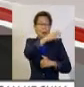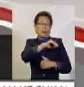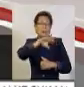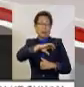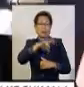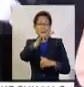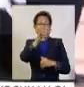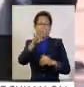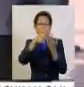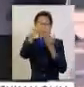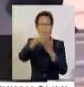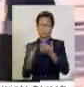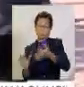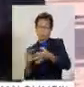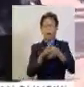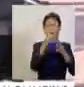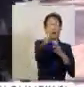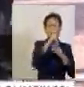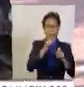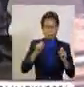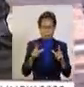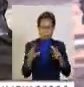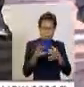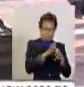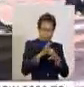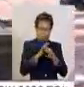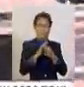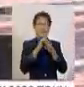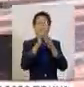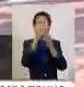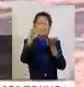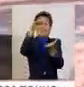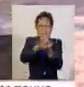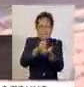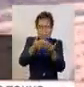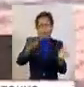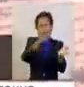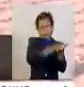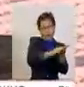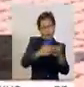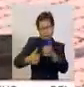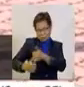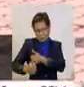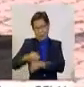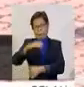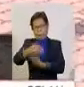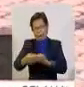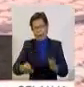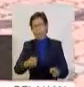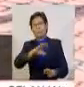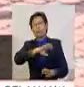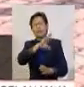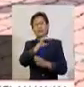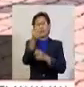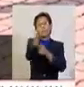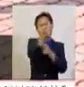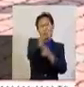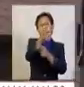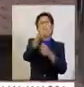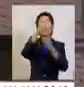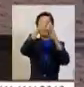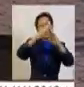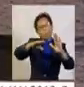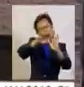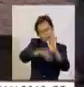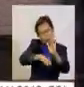24 projek kerjasama awam swasta berasaskan tender terbuka seperti sekolah, kem tentera, balai polis dan bomba serta rumah mampu